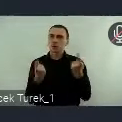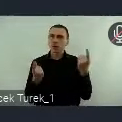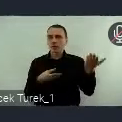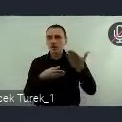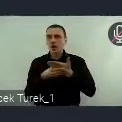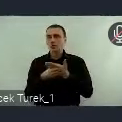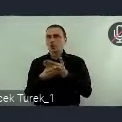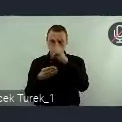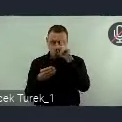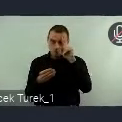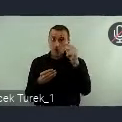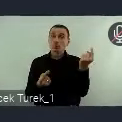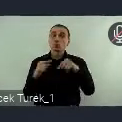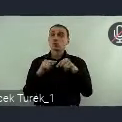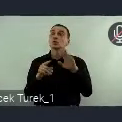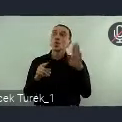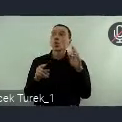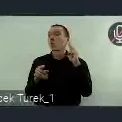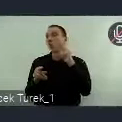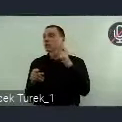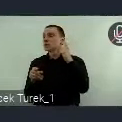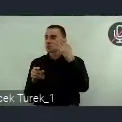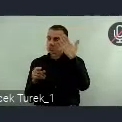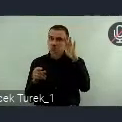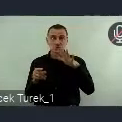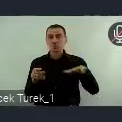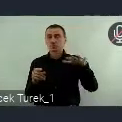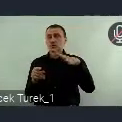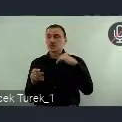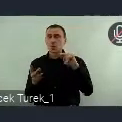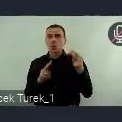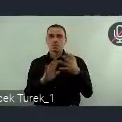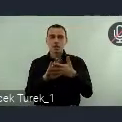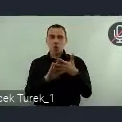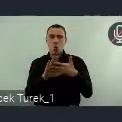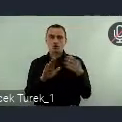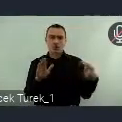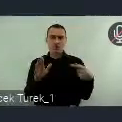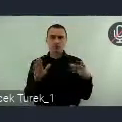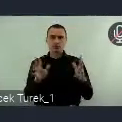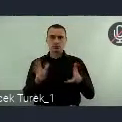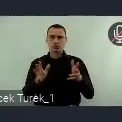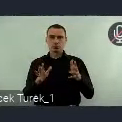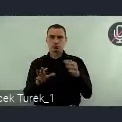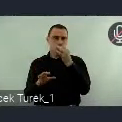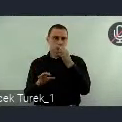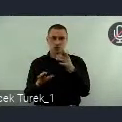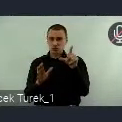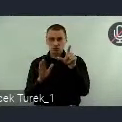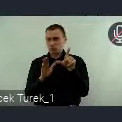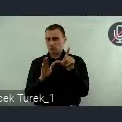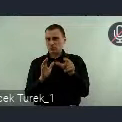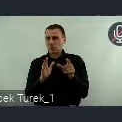tego projektu nie wiecie kogo zapraszać macie szerokiej grupy odbiorców przetłumaczy informacje o działaniach tego projektu na język migowy to już nie są drogie rzeczy to jest